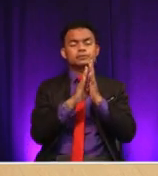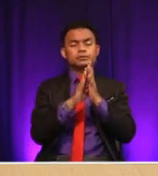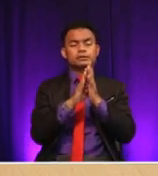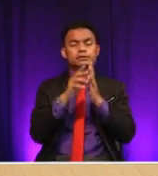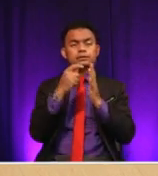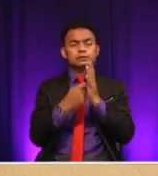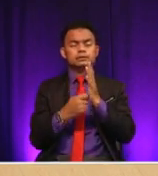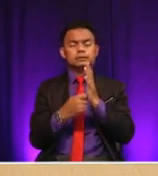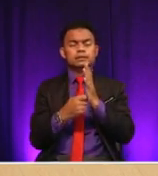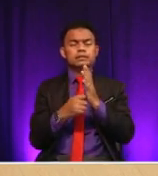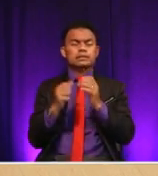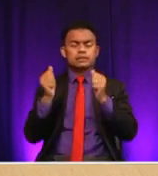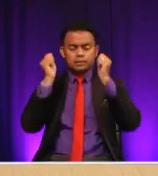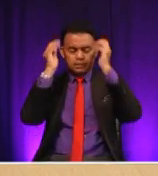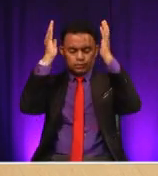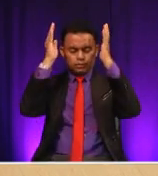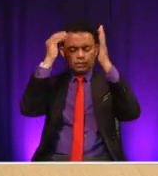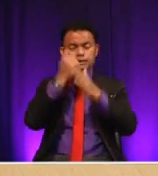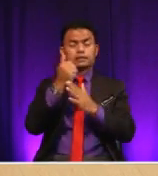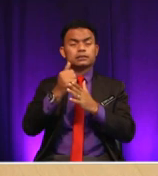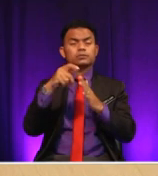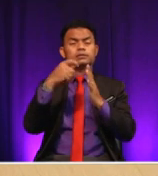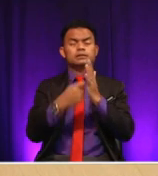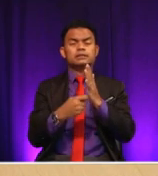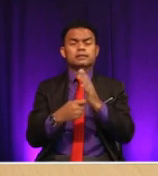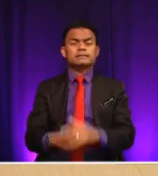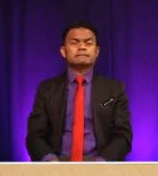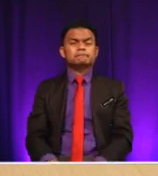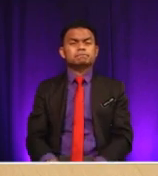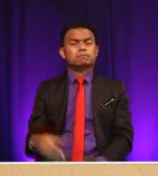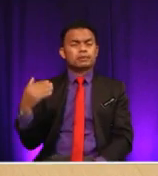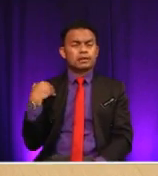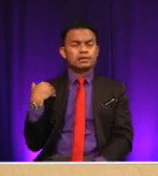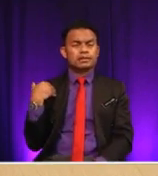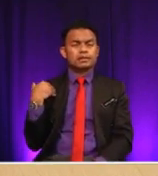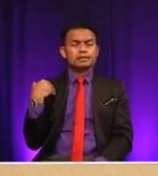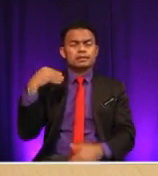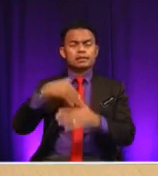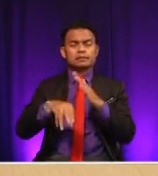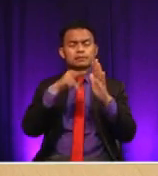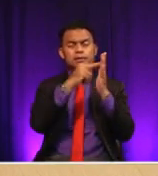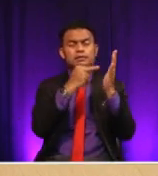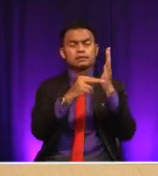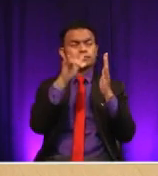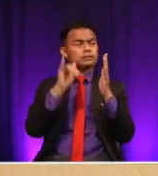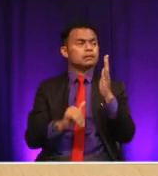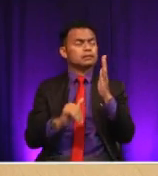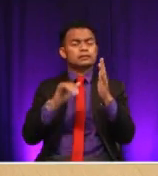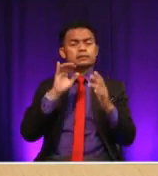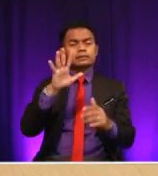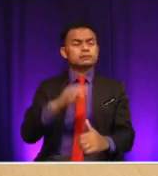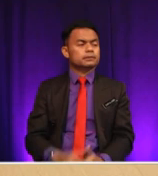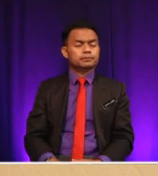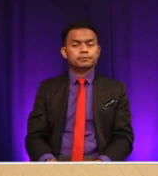nilai keadilan di sini adanya pada rangka yang kelima pada rangka yang kelima diterangkan di sini bagaimana hukuman